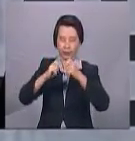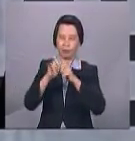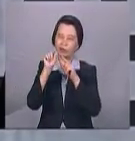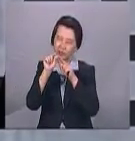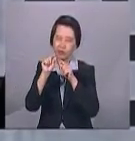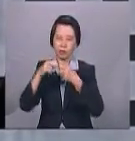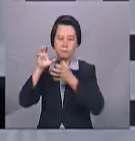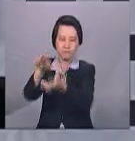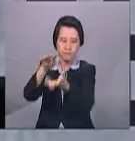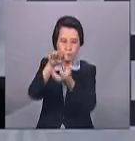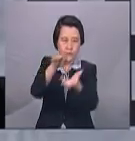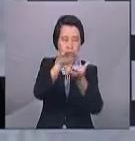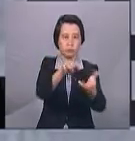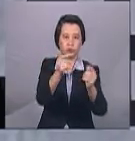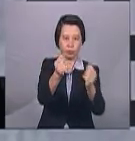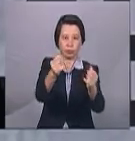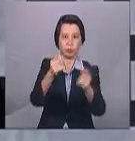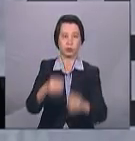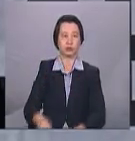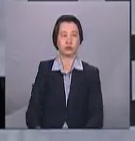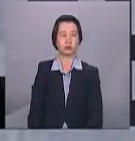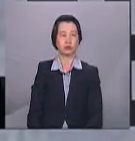possible.